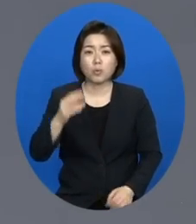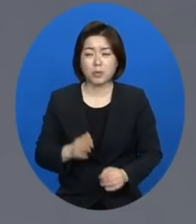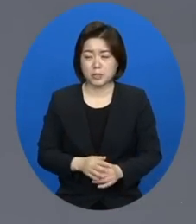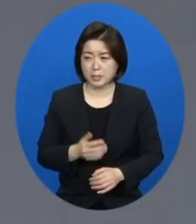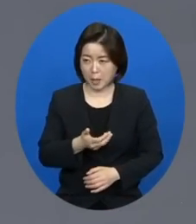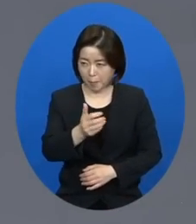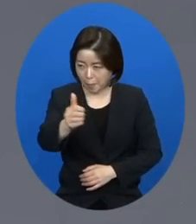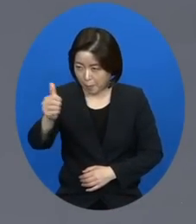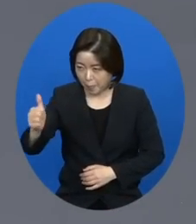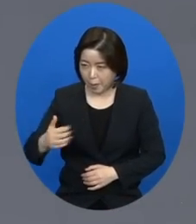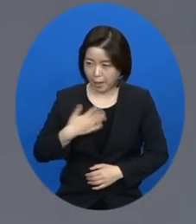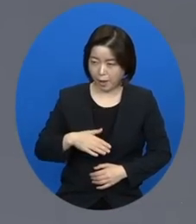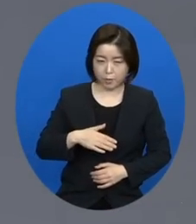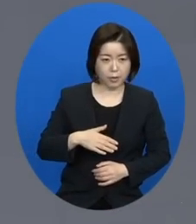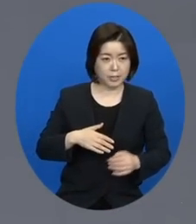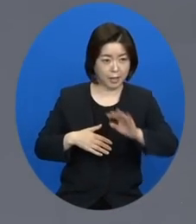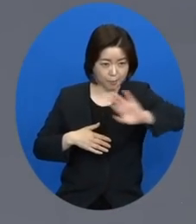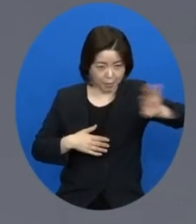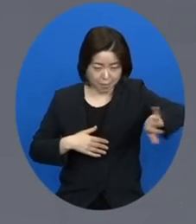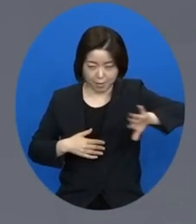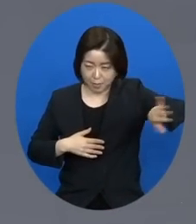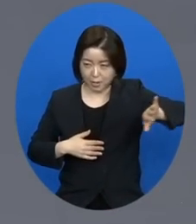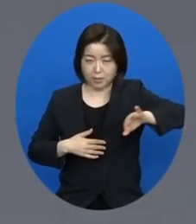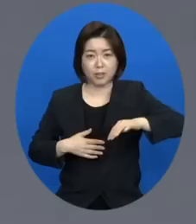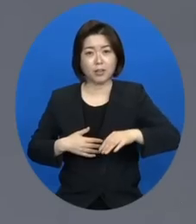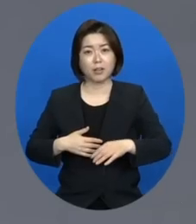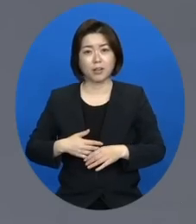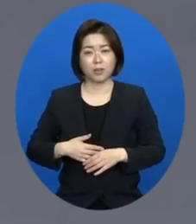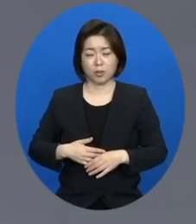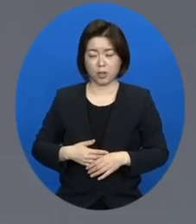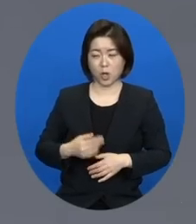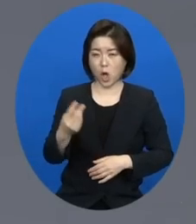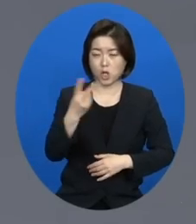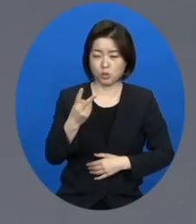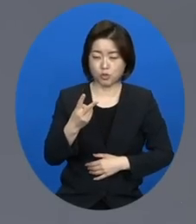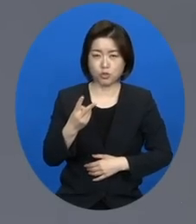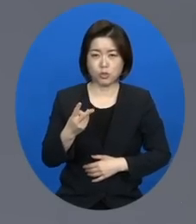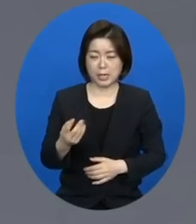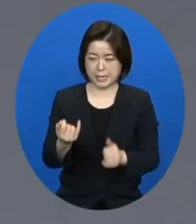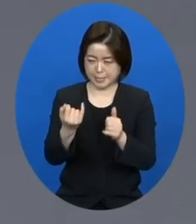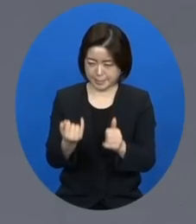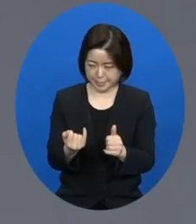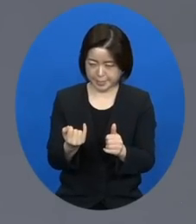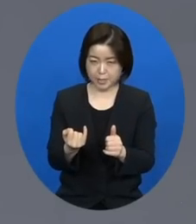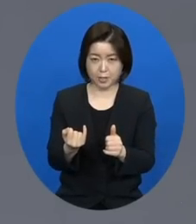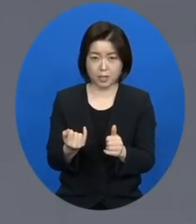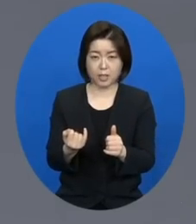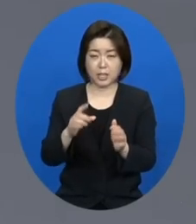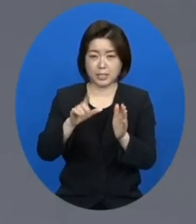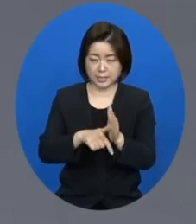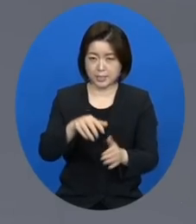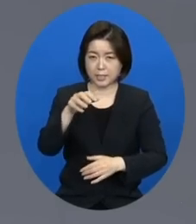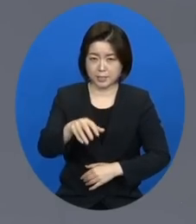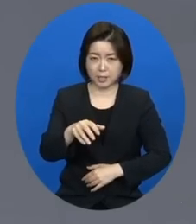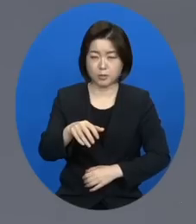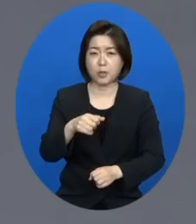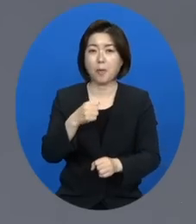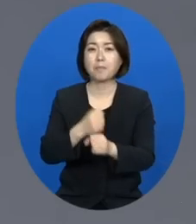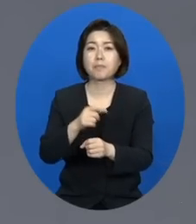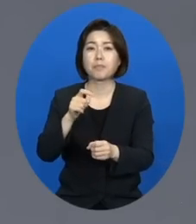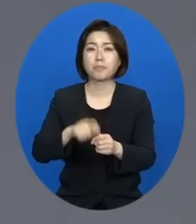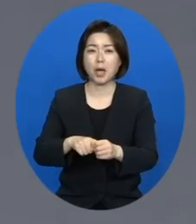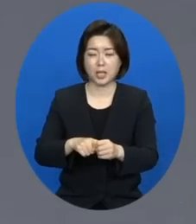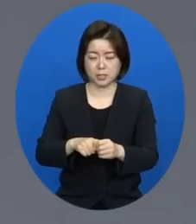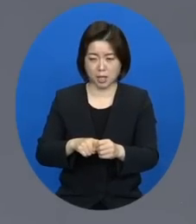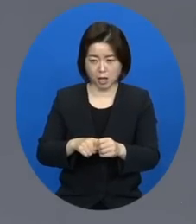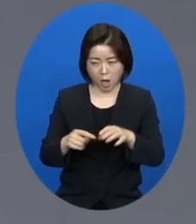알고 다른 사람들 다 보낸 다음에 둘만이 있는 시간, 장소를 만들기 위해서 덫을